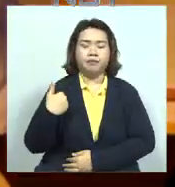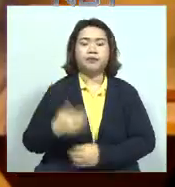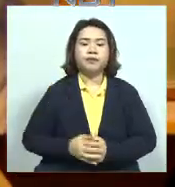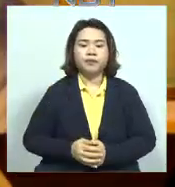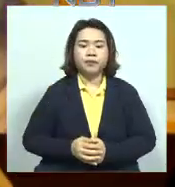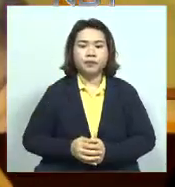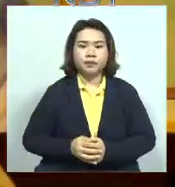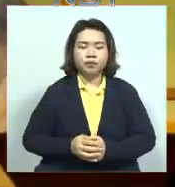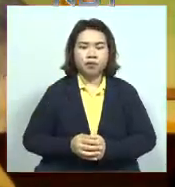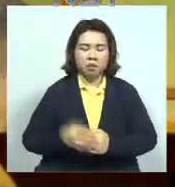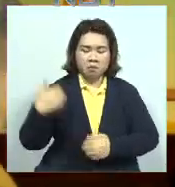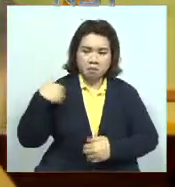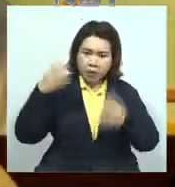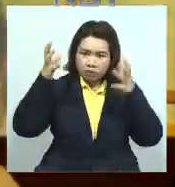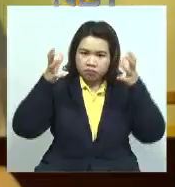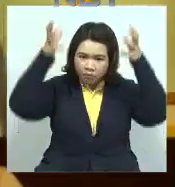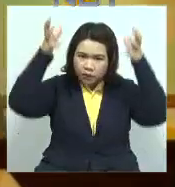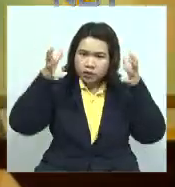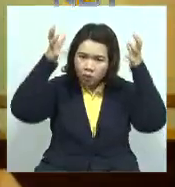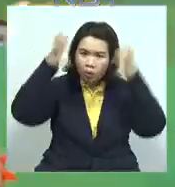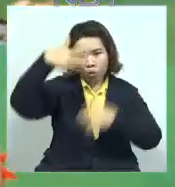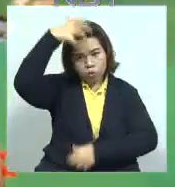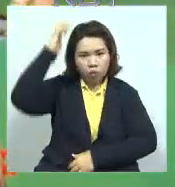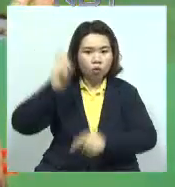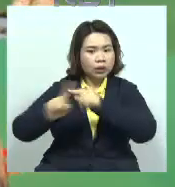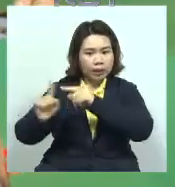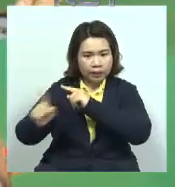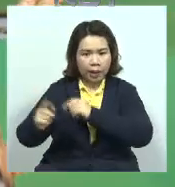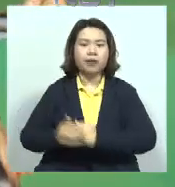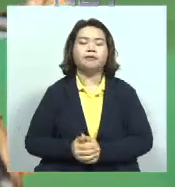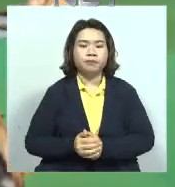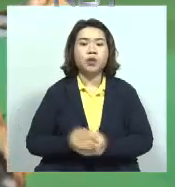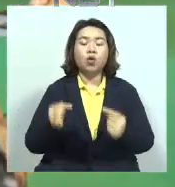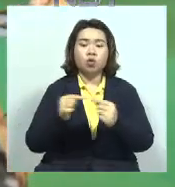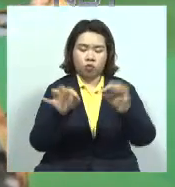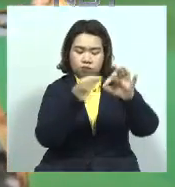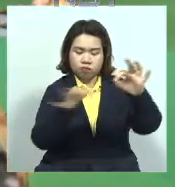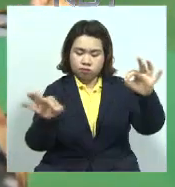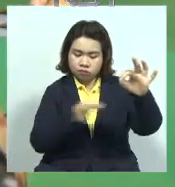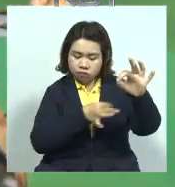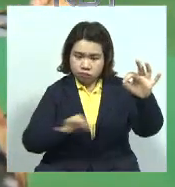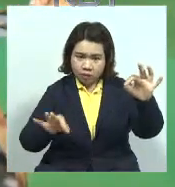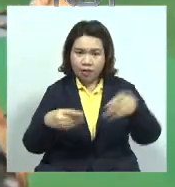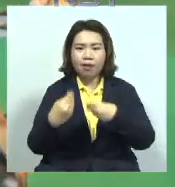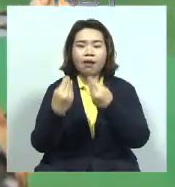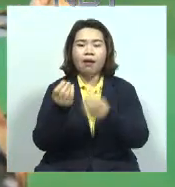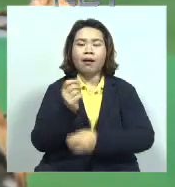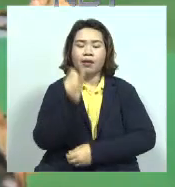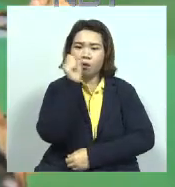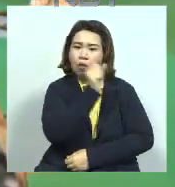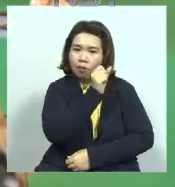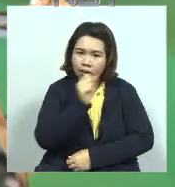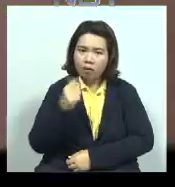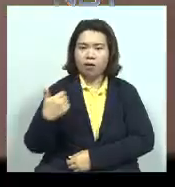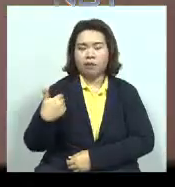ดงเชิดสิงโตการแสดงชุดเทิดไทองค์ราชันผ่านบทเพลงพระราชนิพนธ์รวมถึงการแสดงรำมโนรา